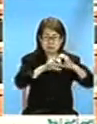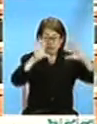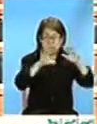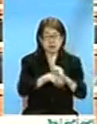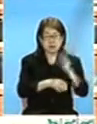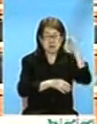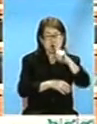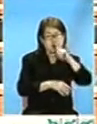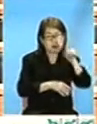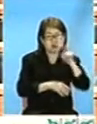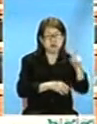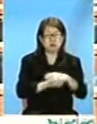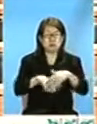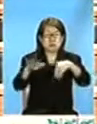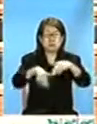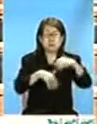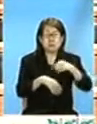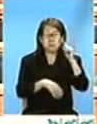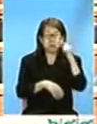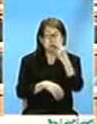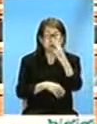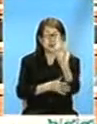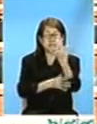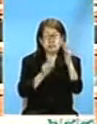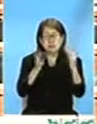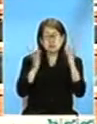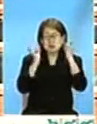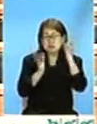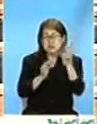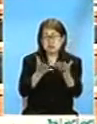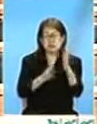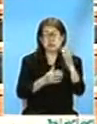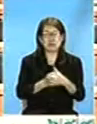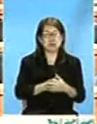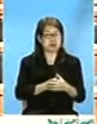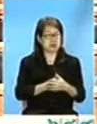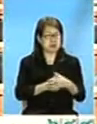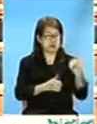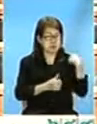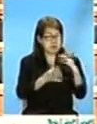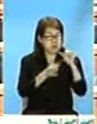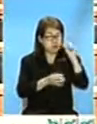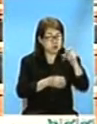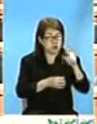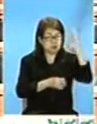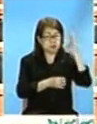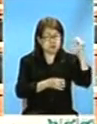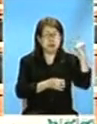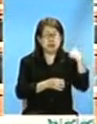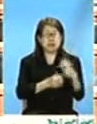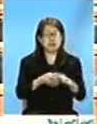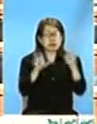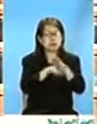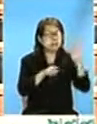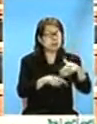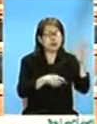งกระทู้ท่านประธานครับยังไม่นับว่าเวลาเราตั้งกระทู้ด่วนกลายเป็นกระทู้แห้งเยอะ